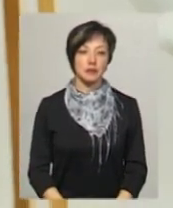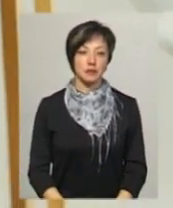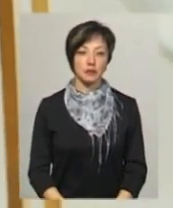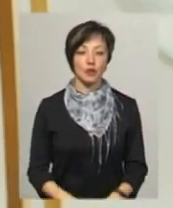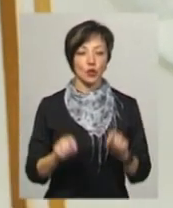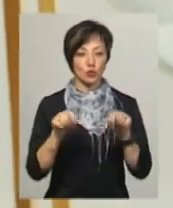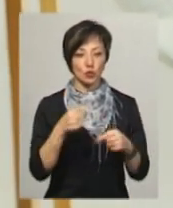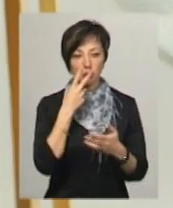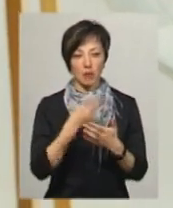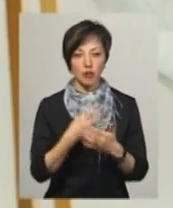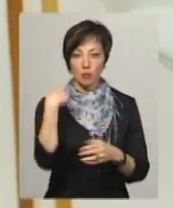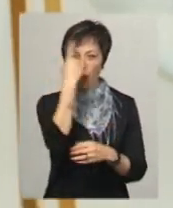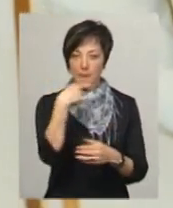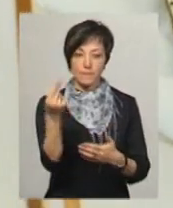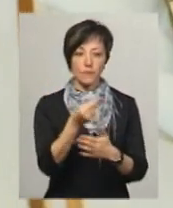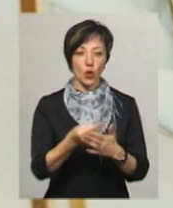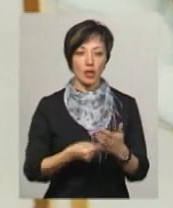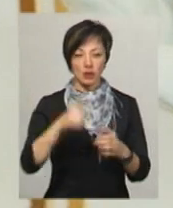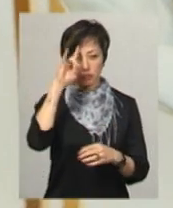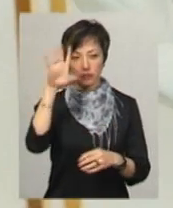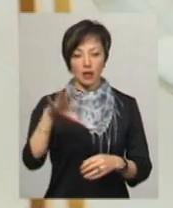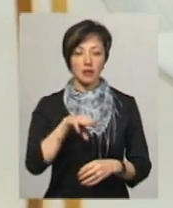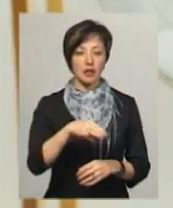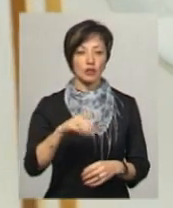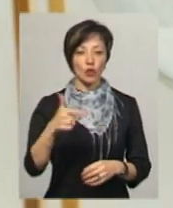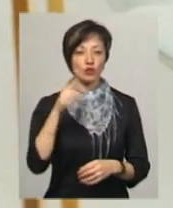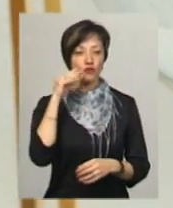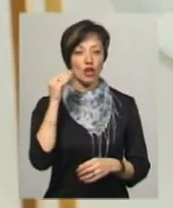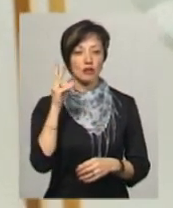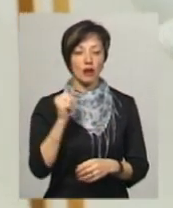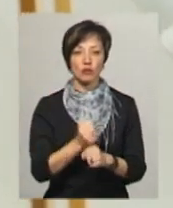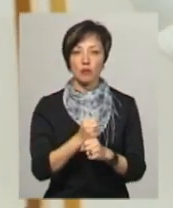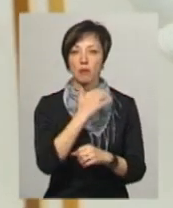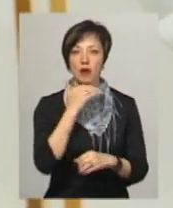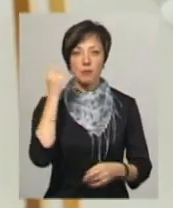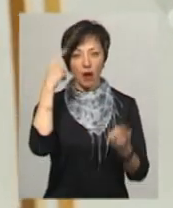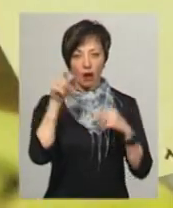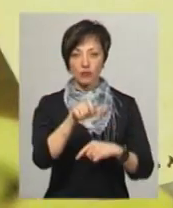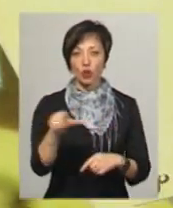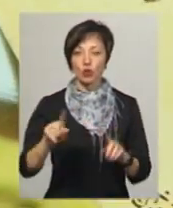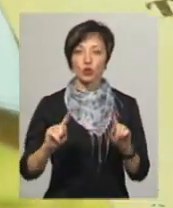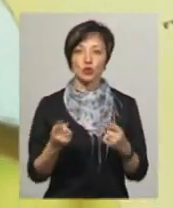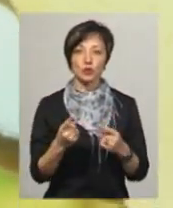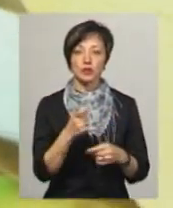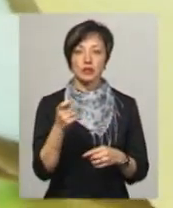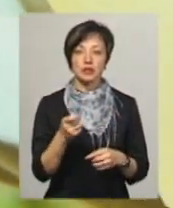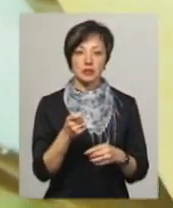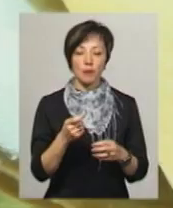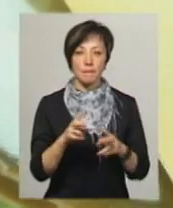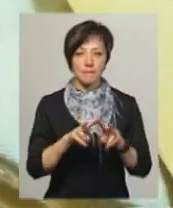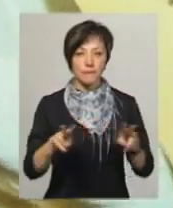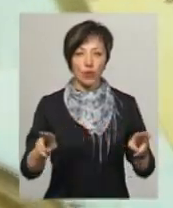Тут ми бачимо портрет класичний Тараса Шевченка, який зроблено багатьма авторами дуже за